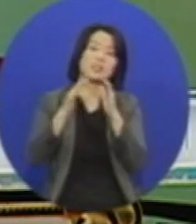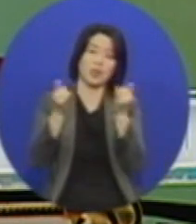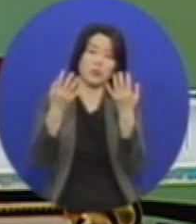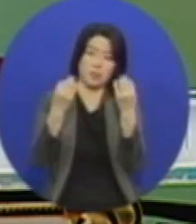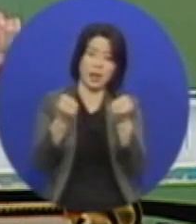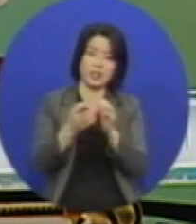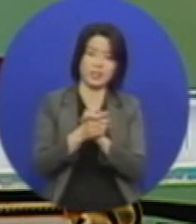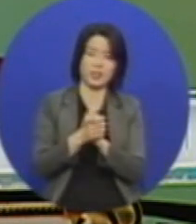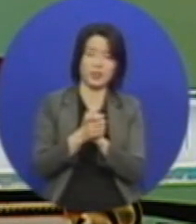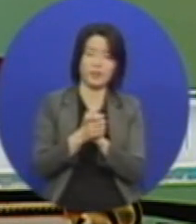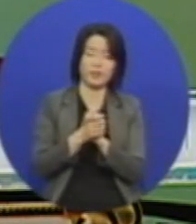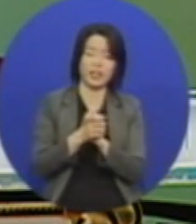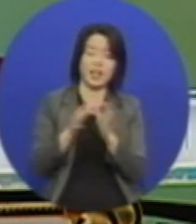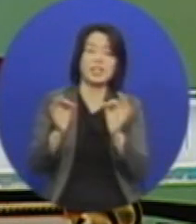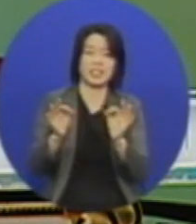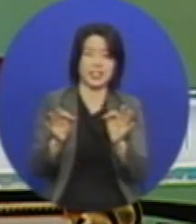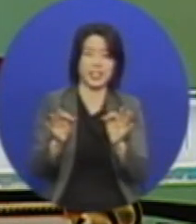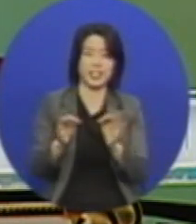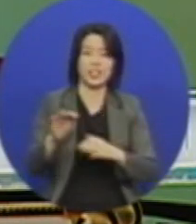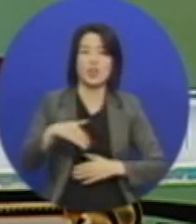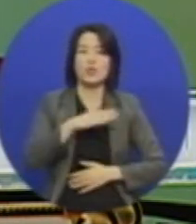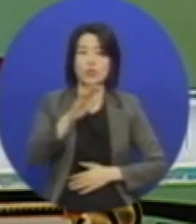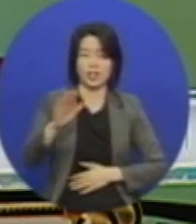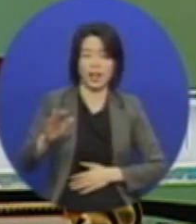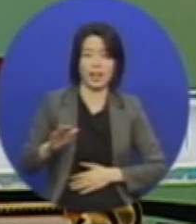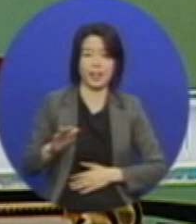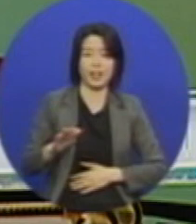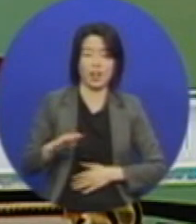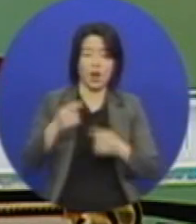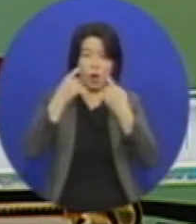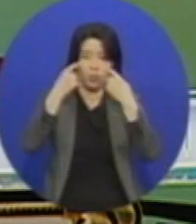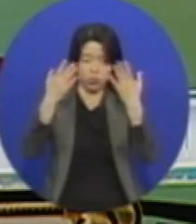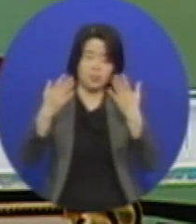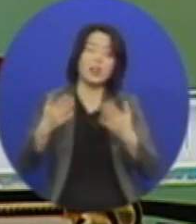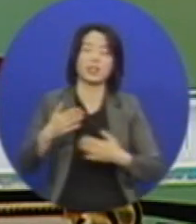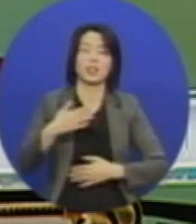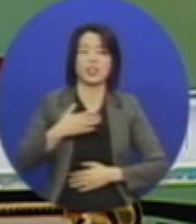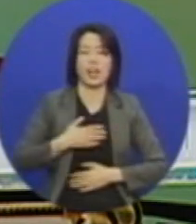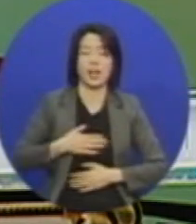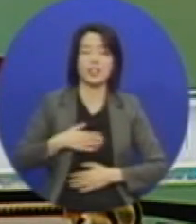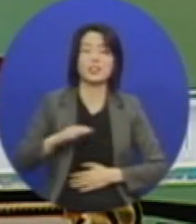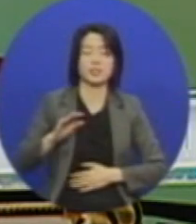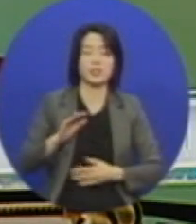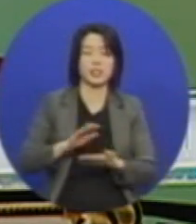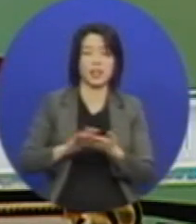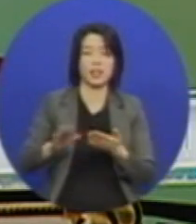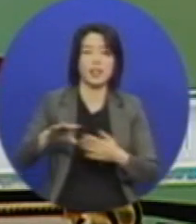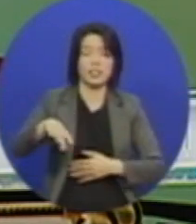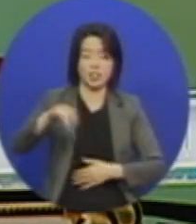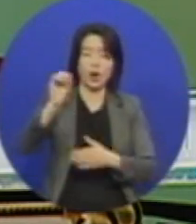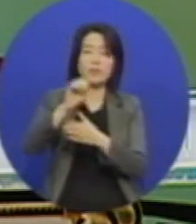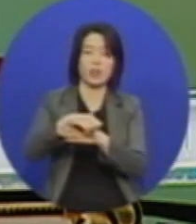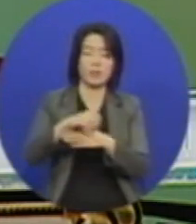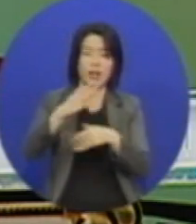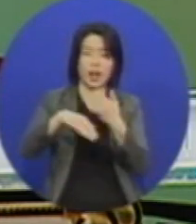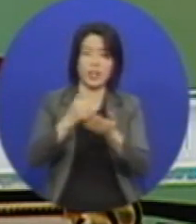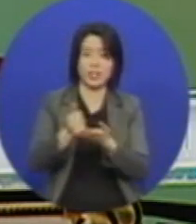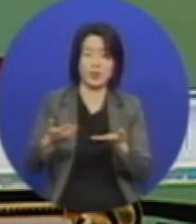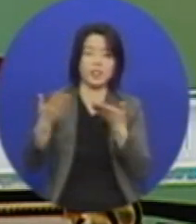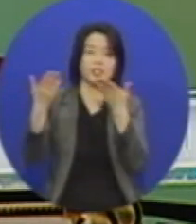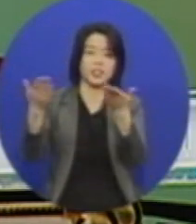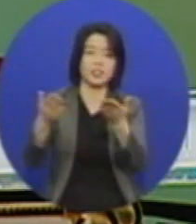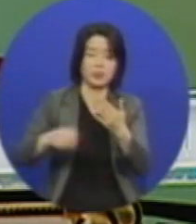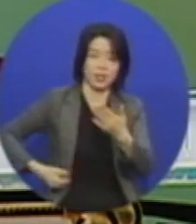그가 이제는 우리가 분명히 하겠습니다 첫 열매는 자갈이 게 드리겠습니다 그렇게